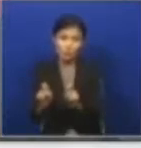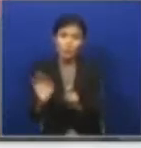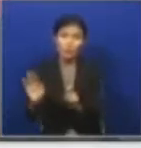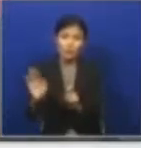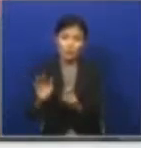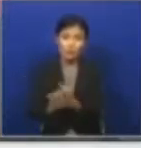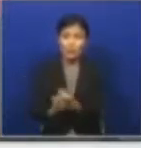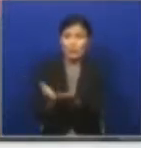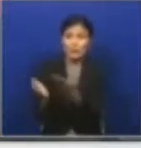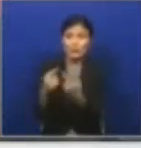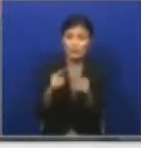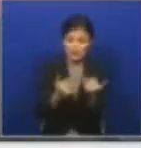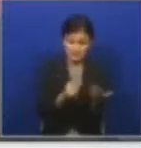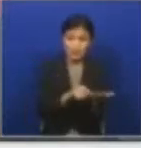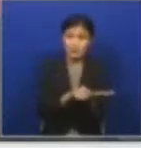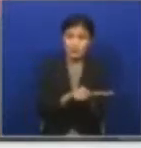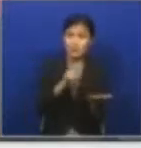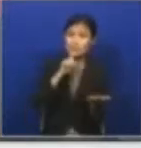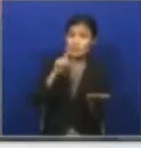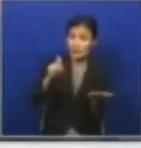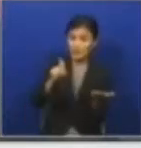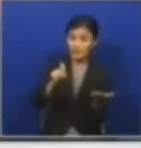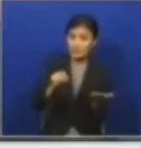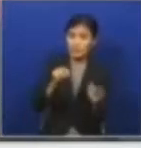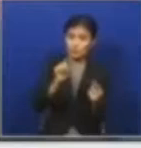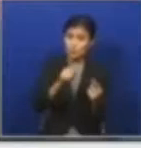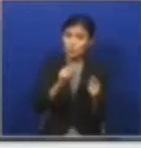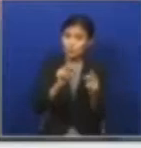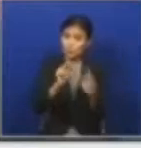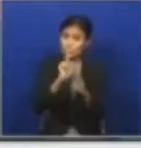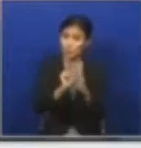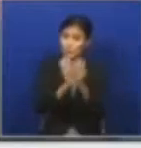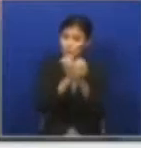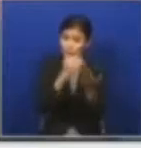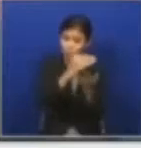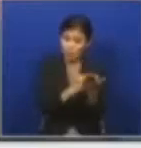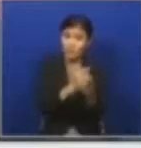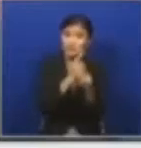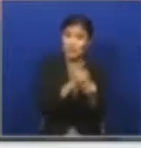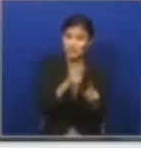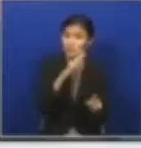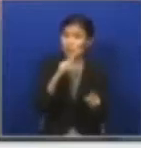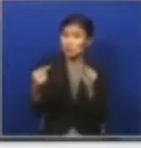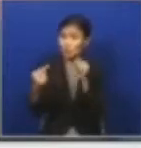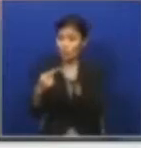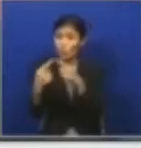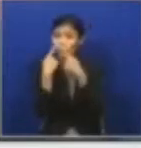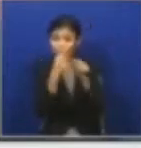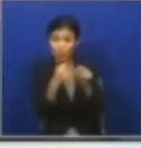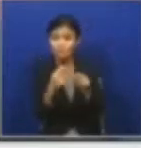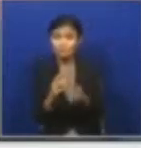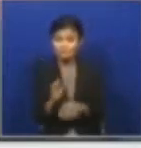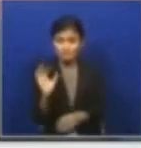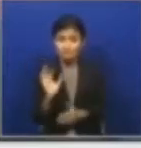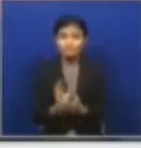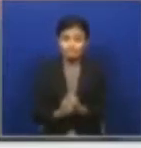มคิดว่าผมจะยึดการถามตามรัฐธรรมนูญนี้เป็นหลักถ้าอันใดเข้าประเด็นของท่านท่านก็ตอบนะครับ